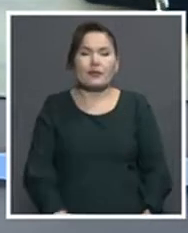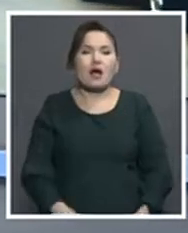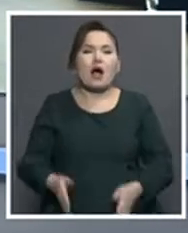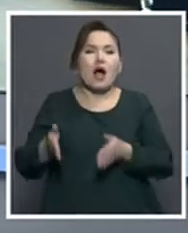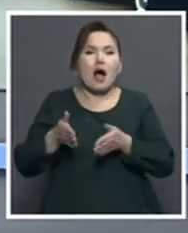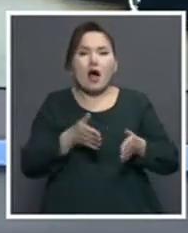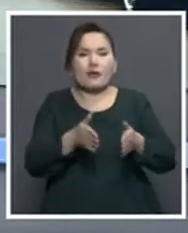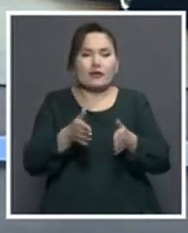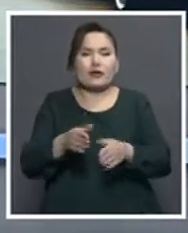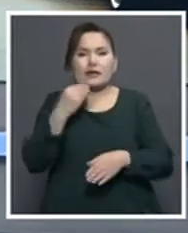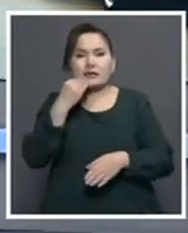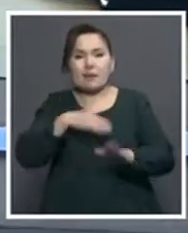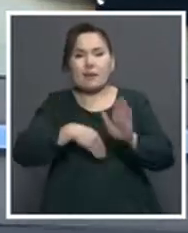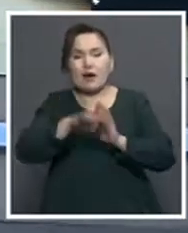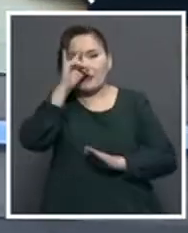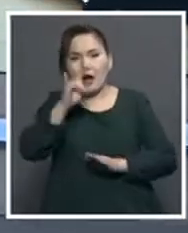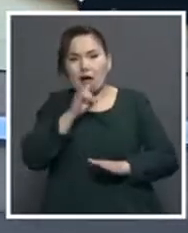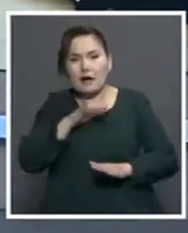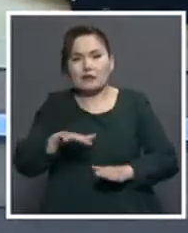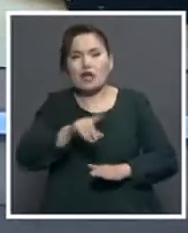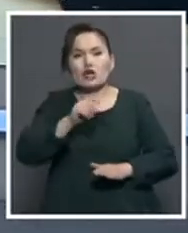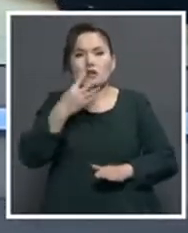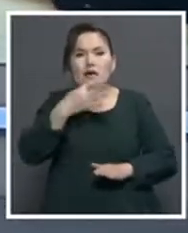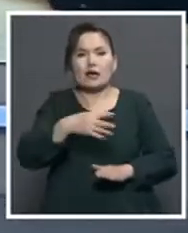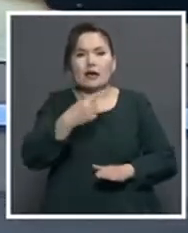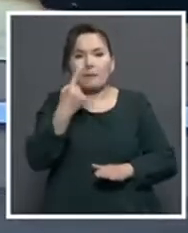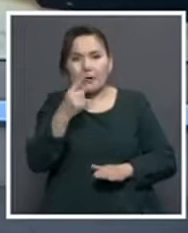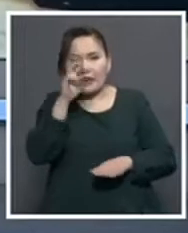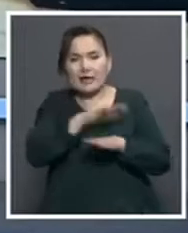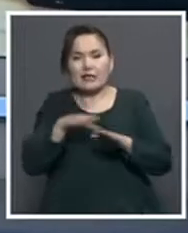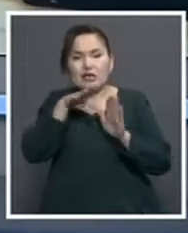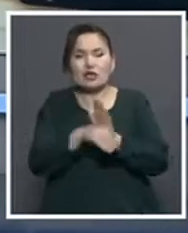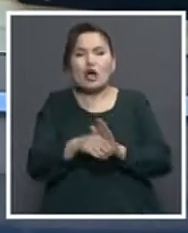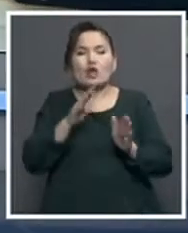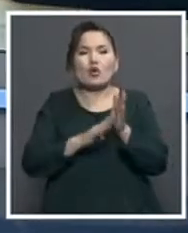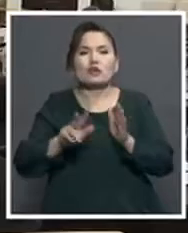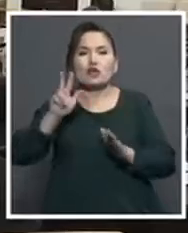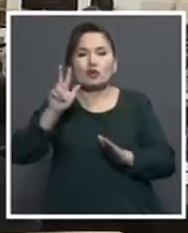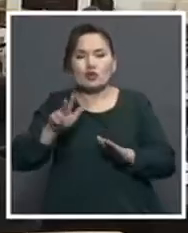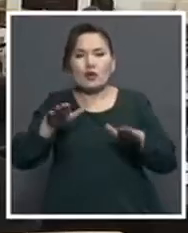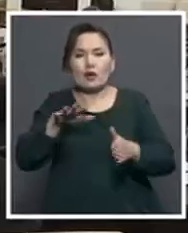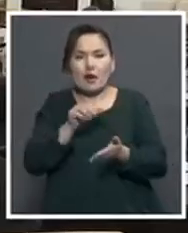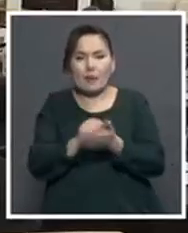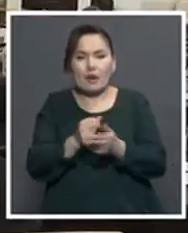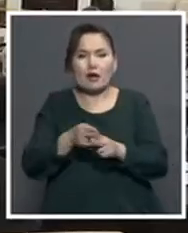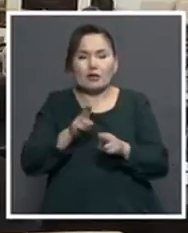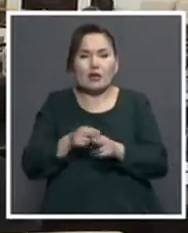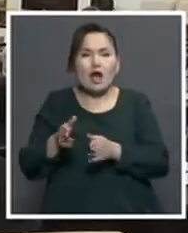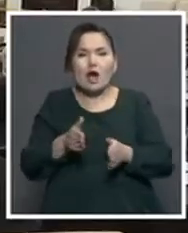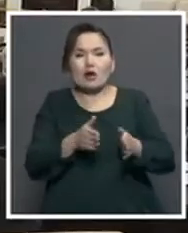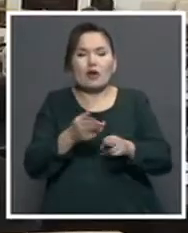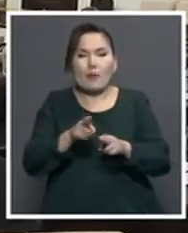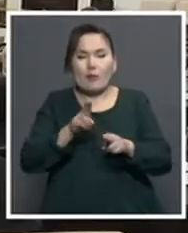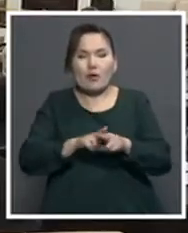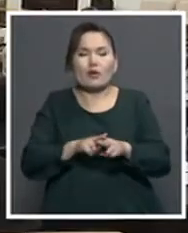Автожолдардың сапасы бойынша Қазақстан 141 елдің ішінде 93-ші орында. Елімізде төселген жолдардың тек 9% 10 тоннадан